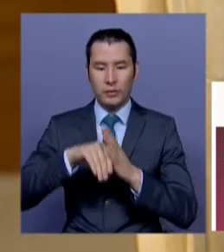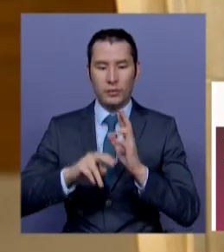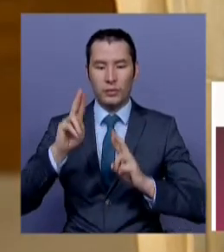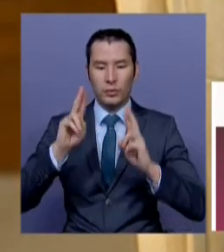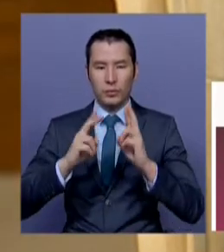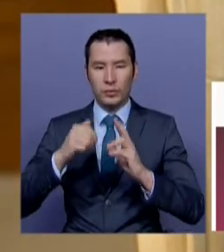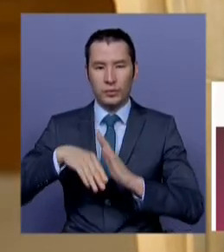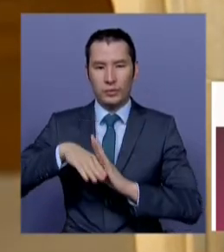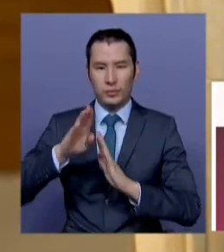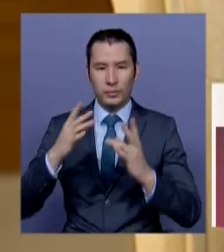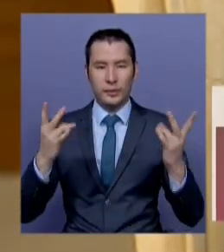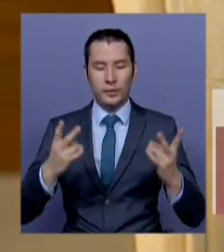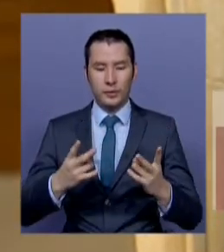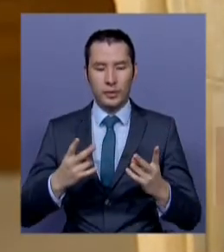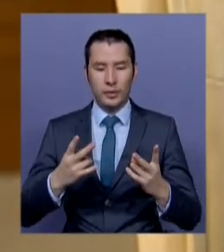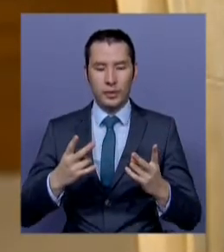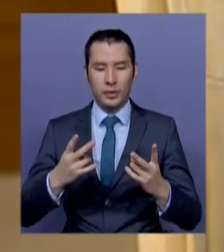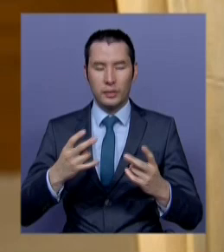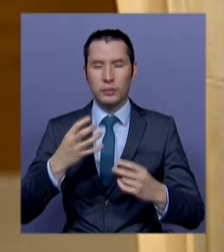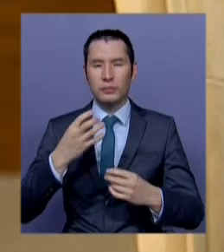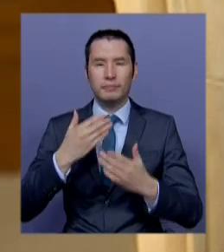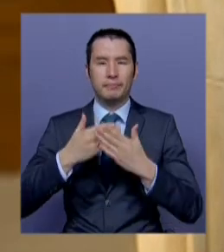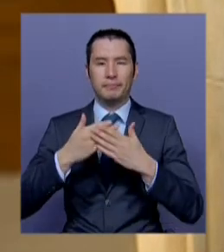жақсартуға бағытталған. Атап айтқанда,